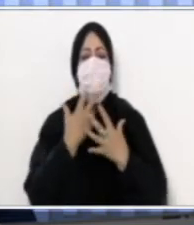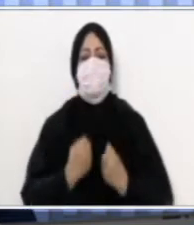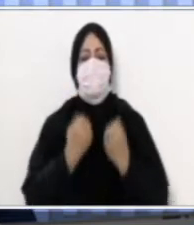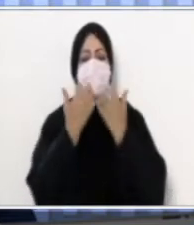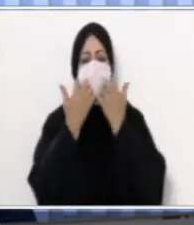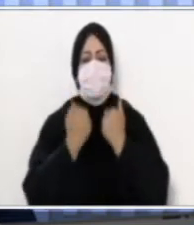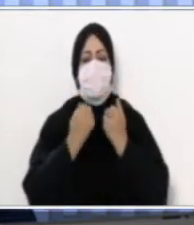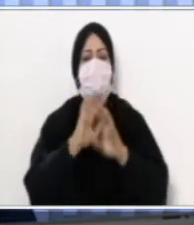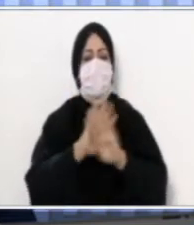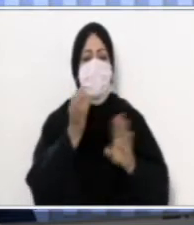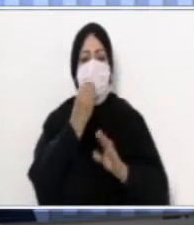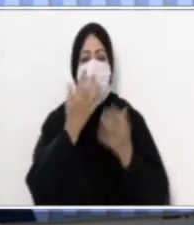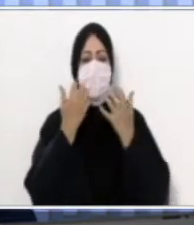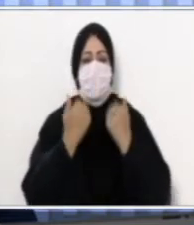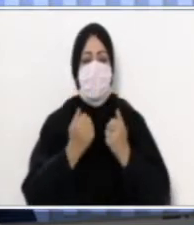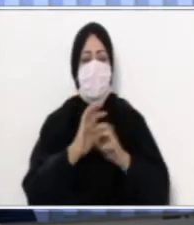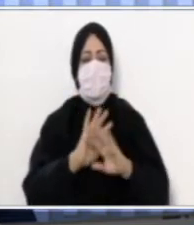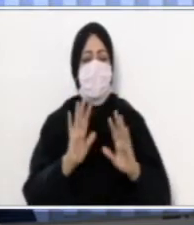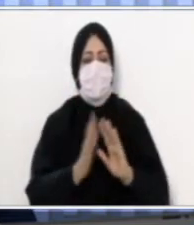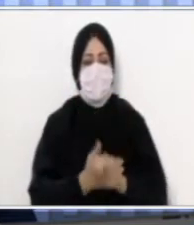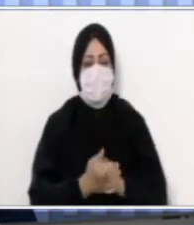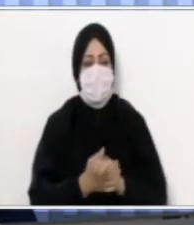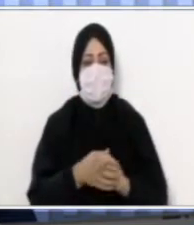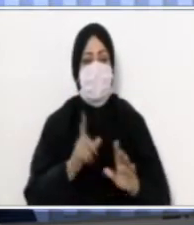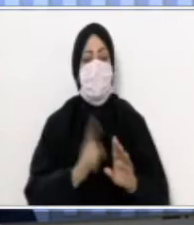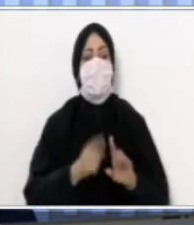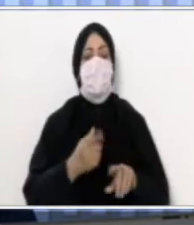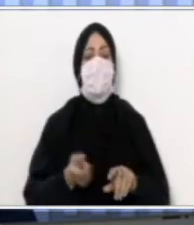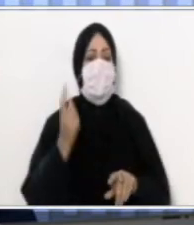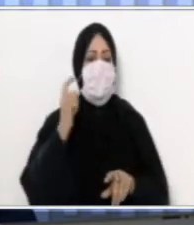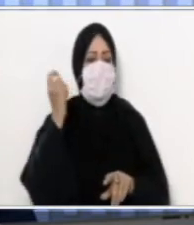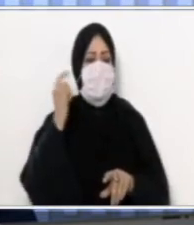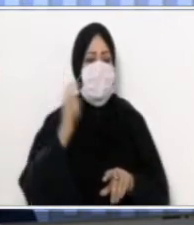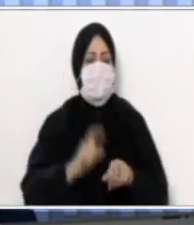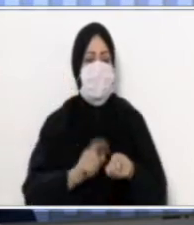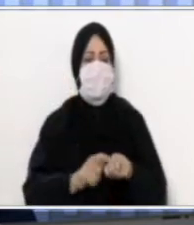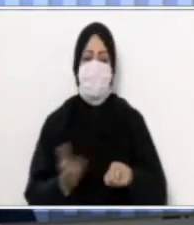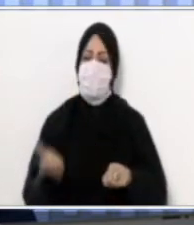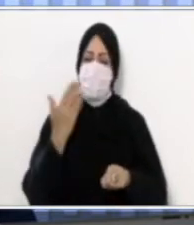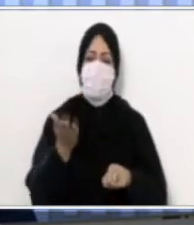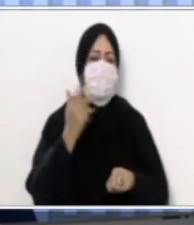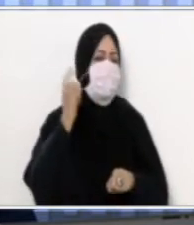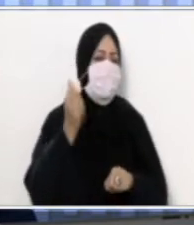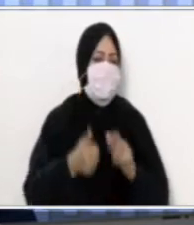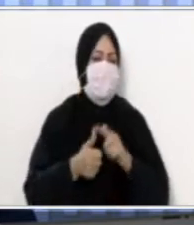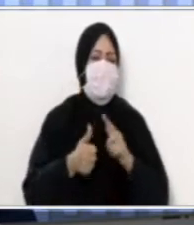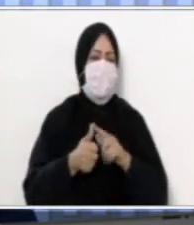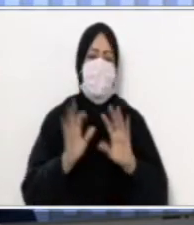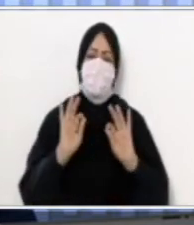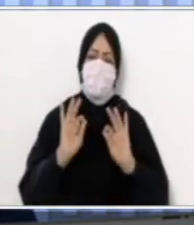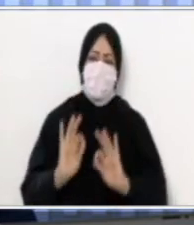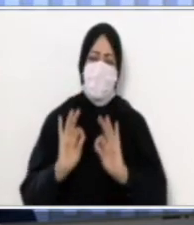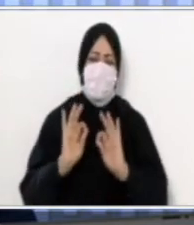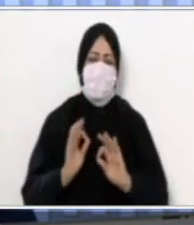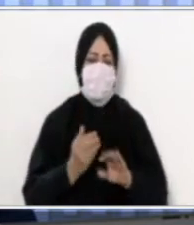يريد الصلاة، من يريد قيام الليل، أو من يريد أن يتسحر يعني بالسحور باش يصيم، فهذا الأذان الأول فلا